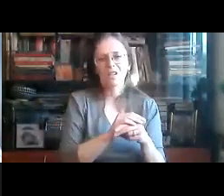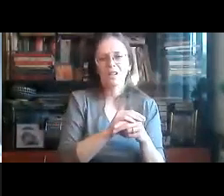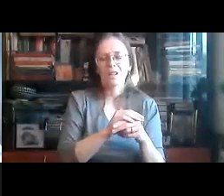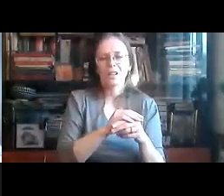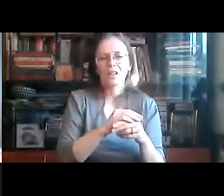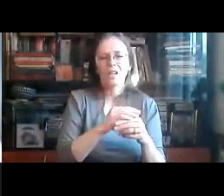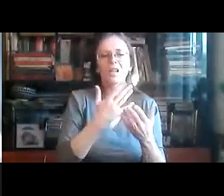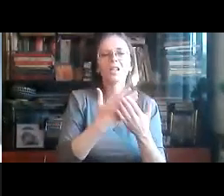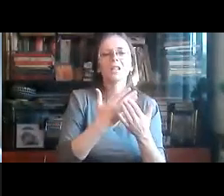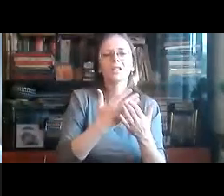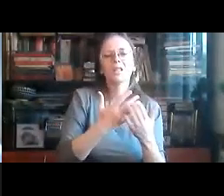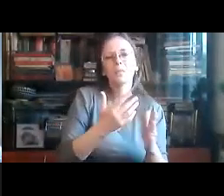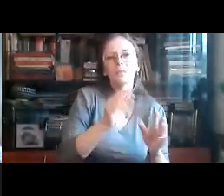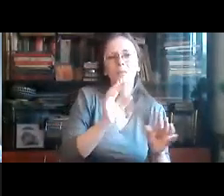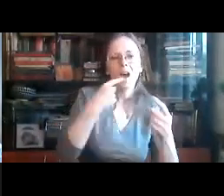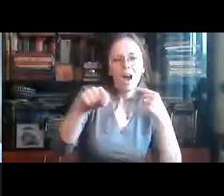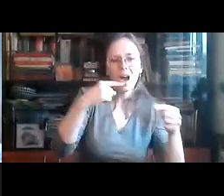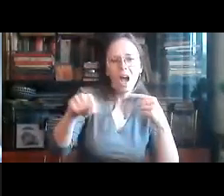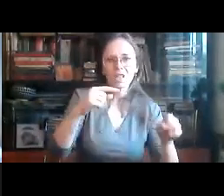форм причудливых, которые мы сейчас видим.